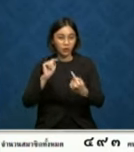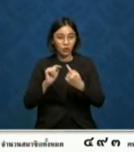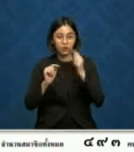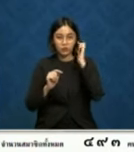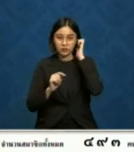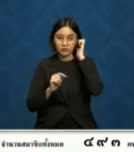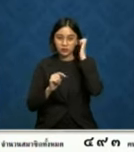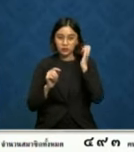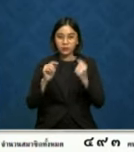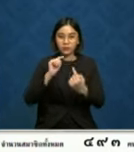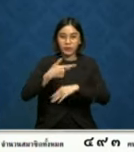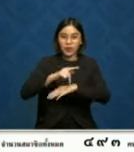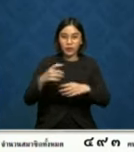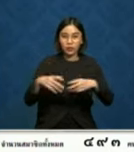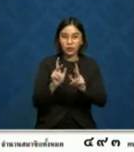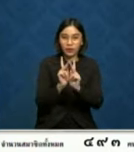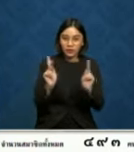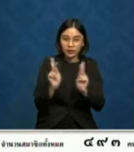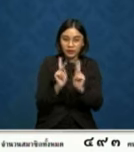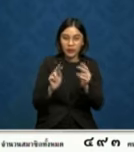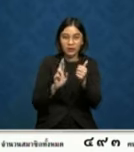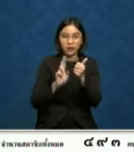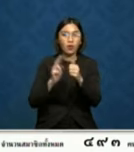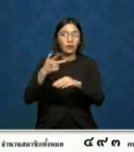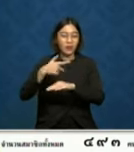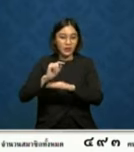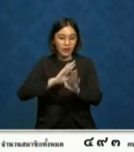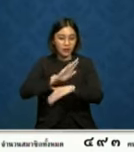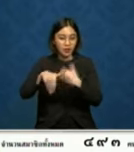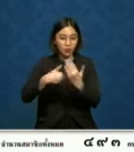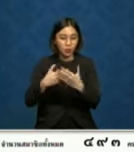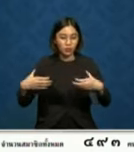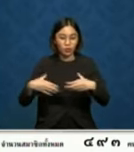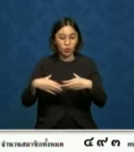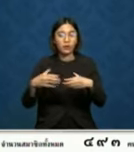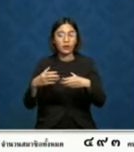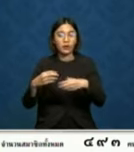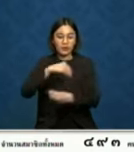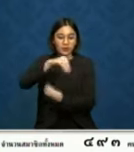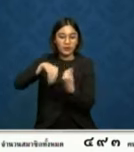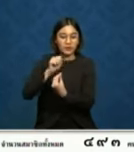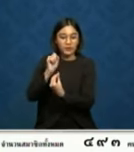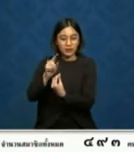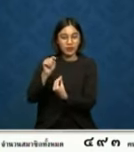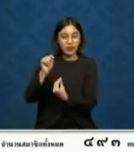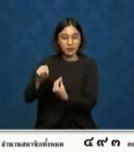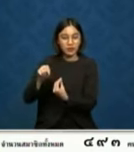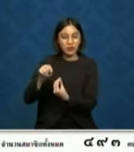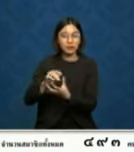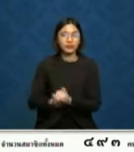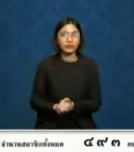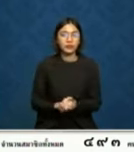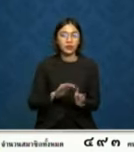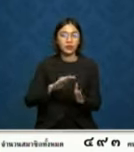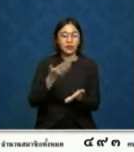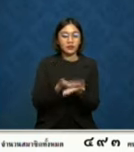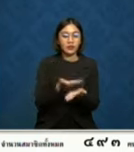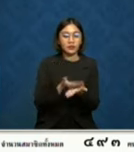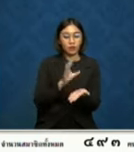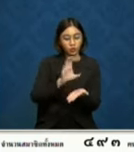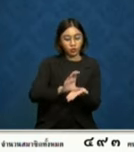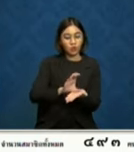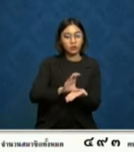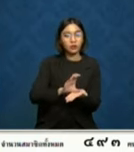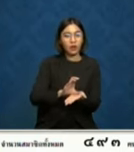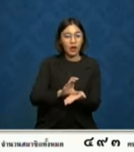คณะกรรมาธิการแล้วก็ท่านรองประธานด้วยว่าเป็นคณปรีเศรษฐกิจเรื่องของต้นทุน